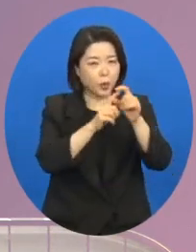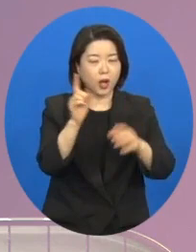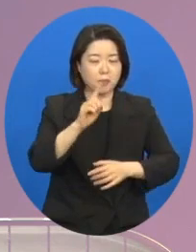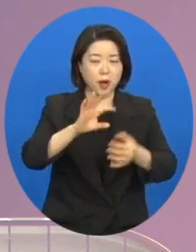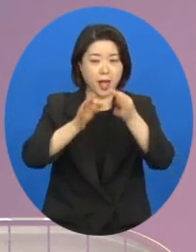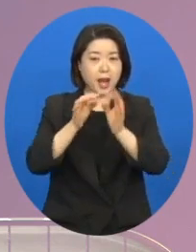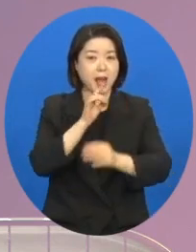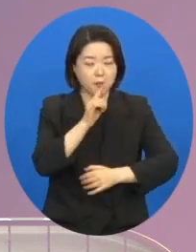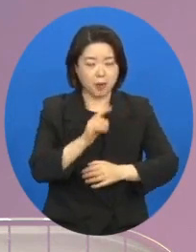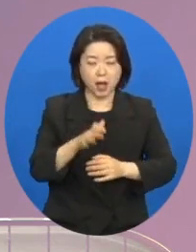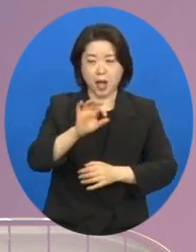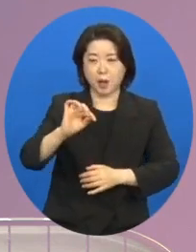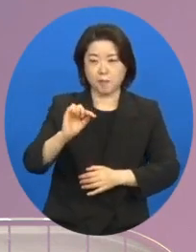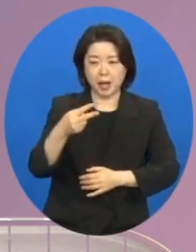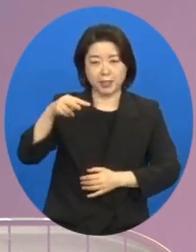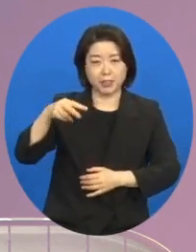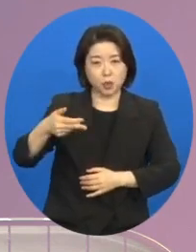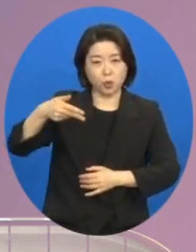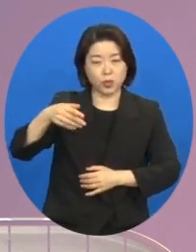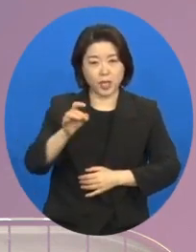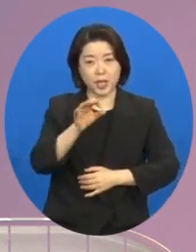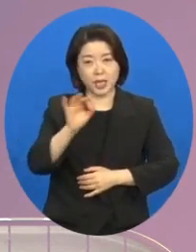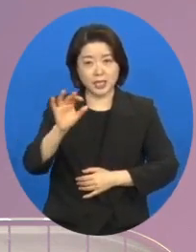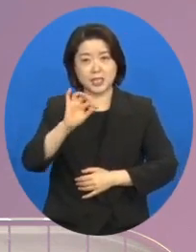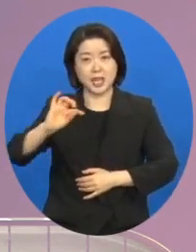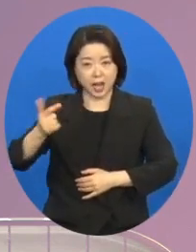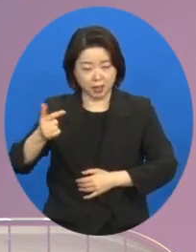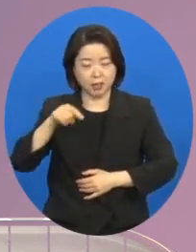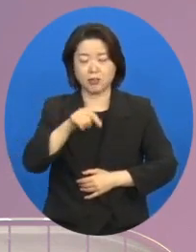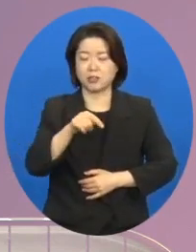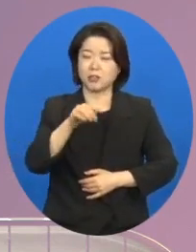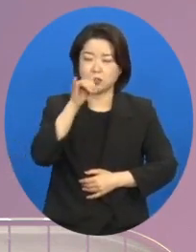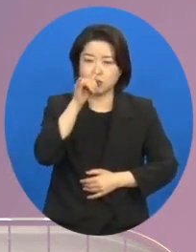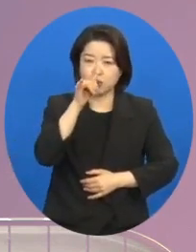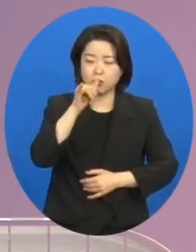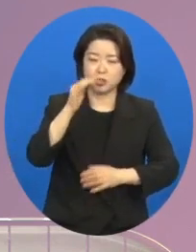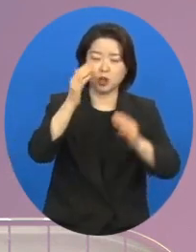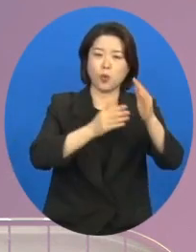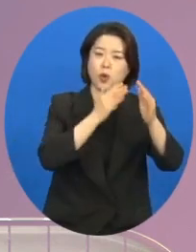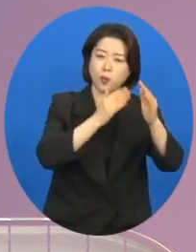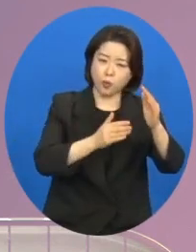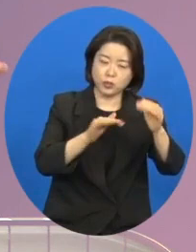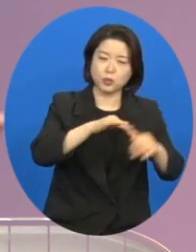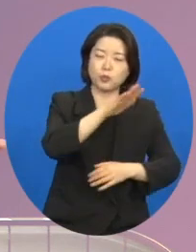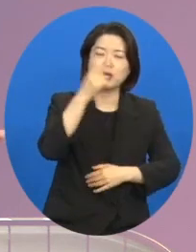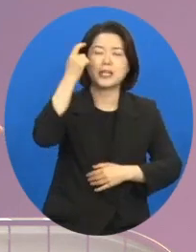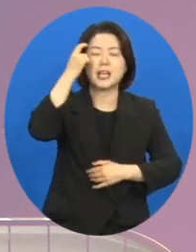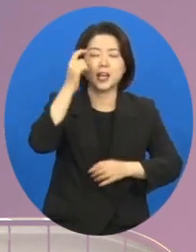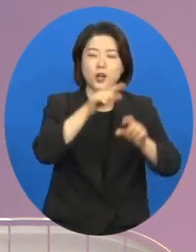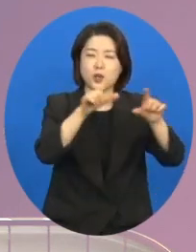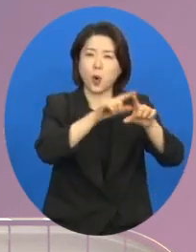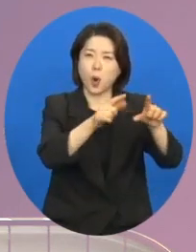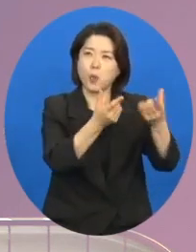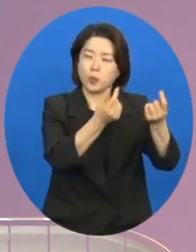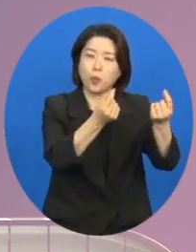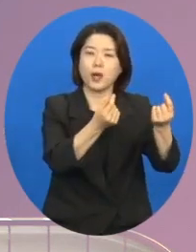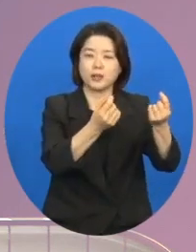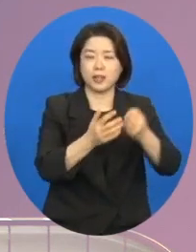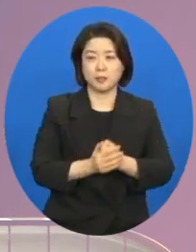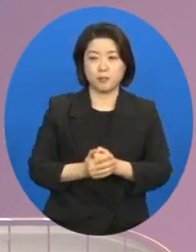헬라어로 판도케이온이라고 썼는데요, 우리가 아는 공식적인 여관을 뜻합니다. 그래서 여행자들이 돈을 지불하고